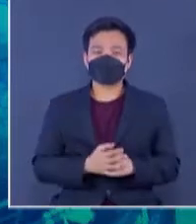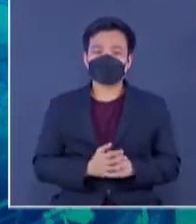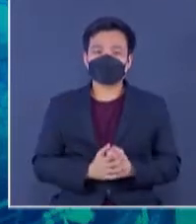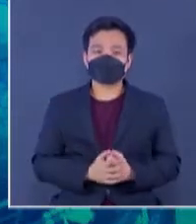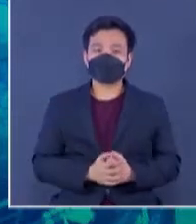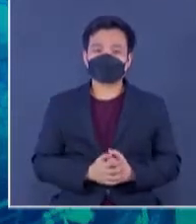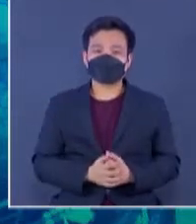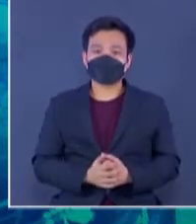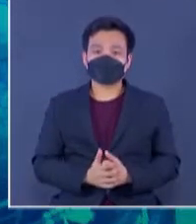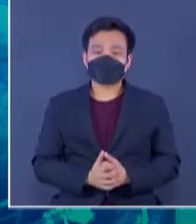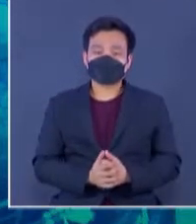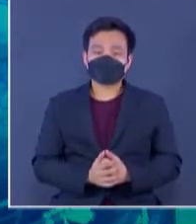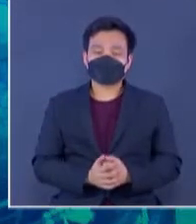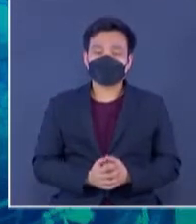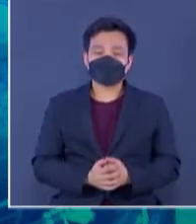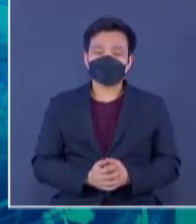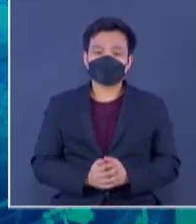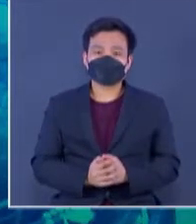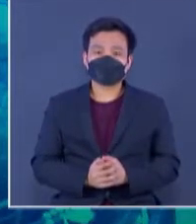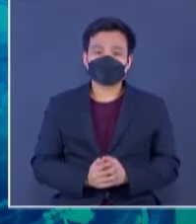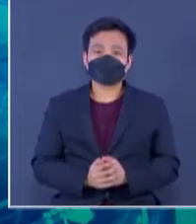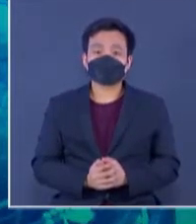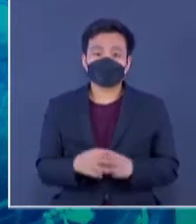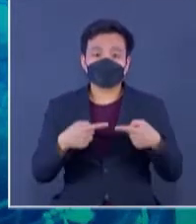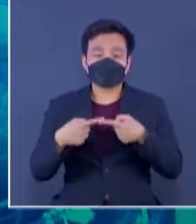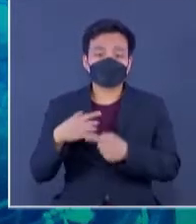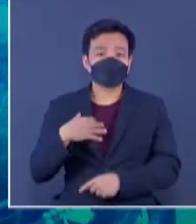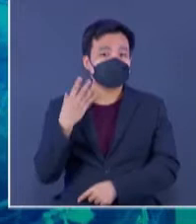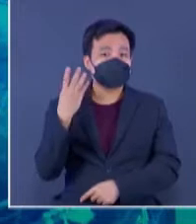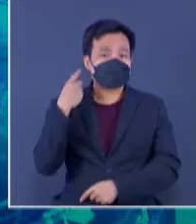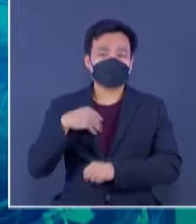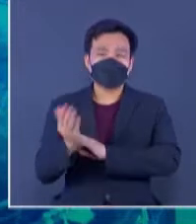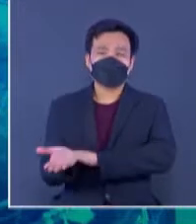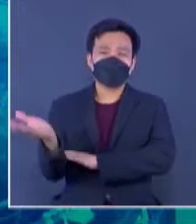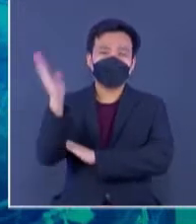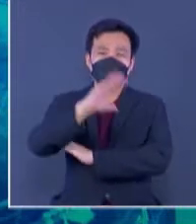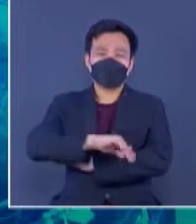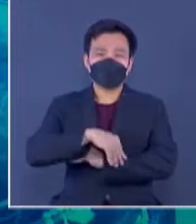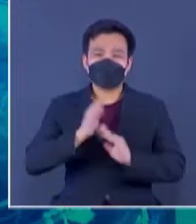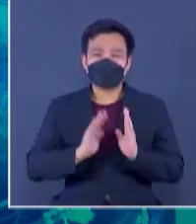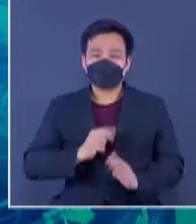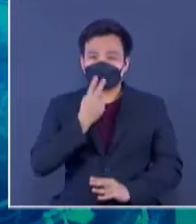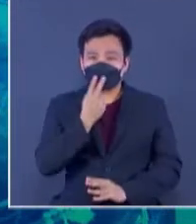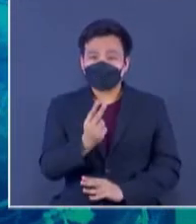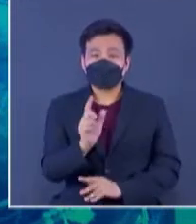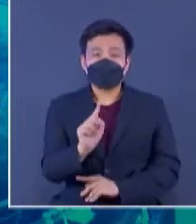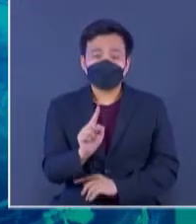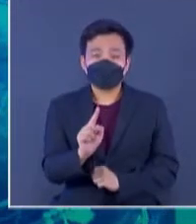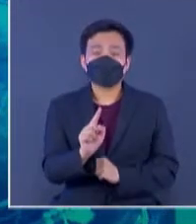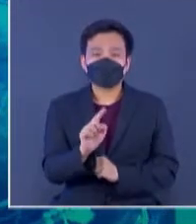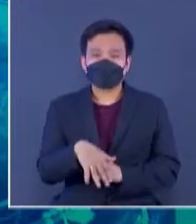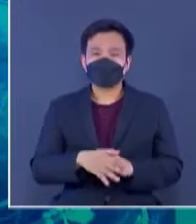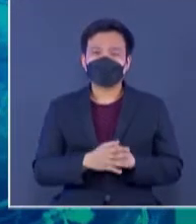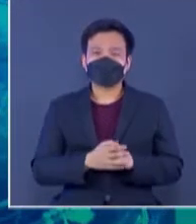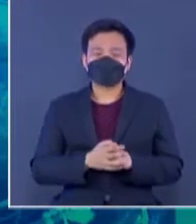อ่ะคุณผู้ชมครับไปดูอีกเรื่องนึงที่เมื่อวานนี้เนี่ยตลอดทั้งวันเลยในโลกออนไลน์ให้ความสนใจเรื่องนี้นะฮะเราจะเห็นว่าณปั